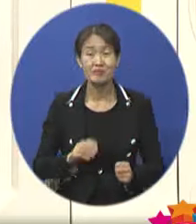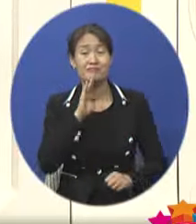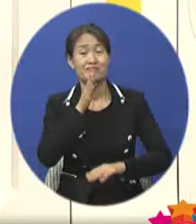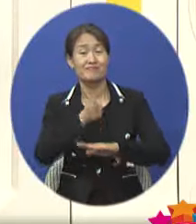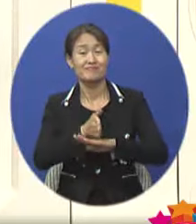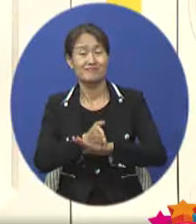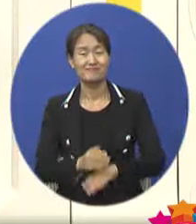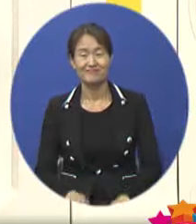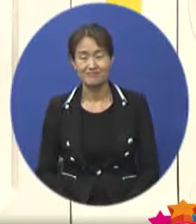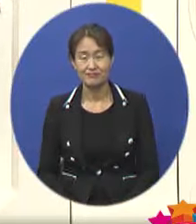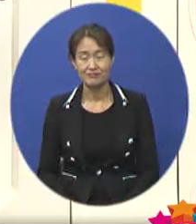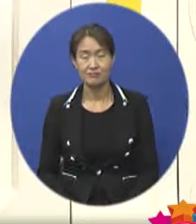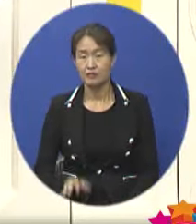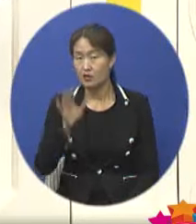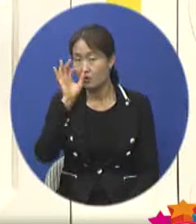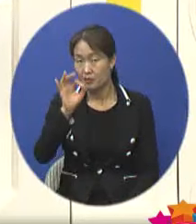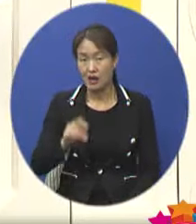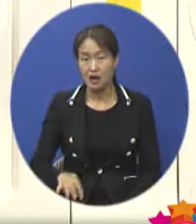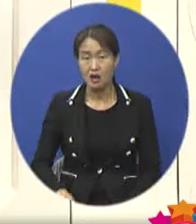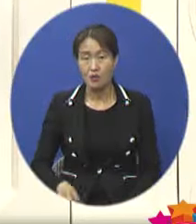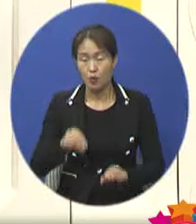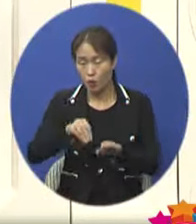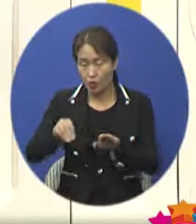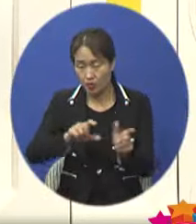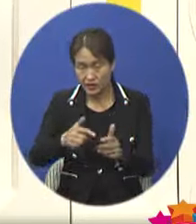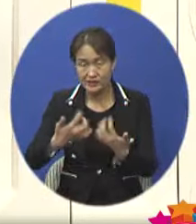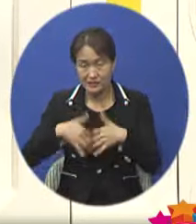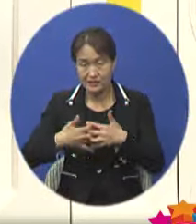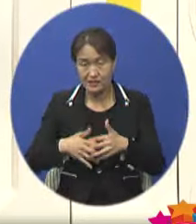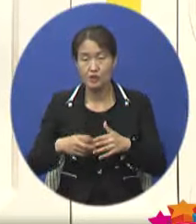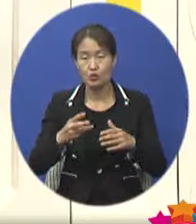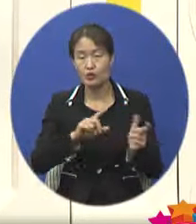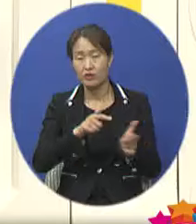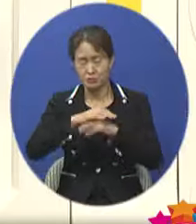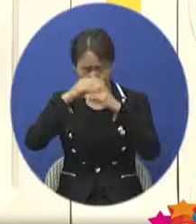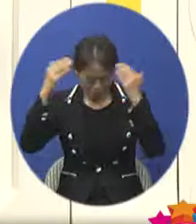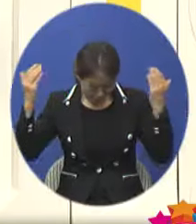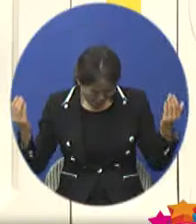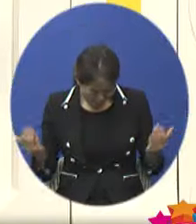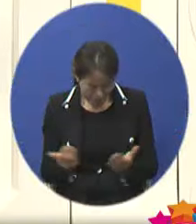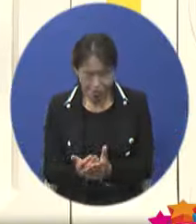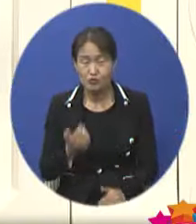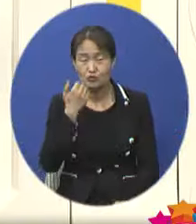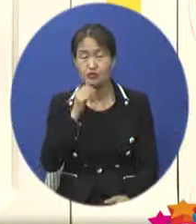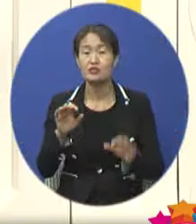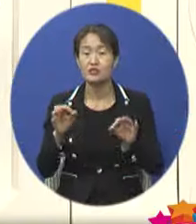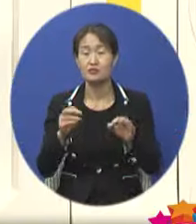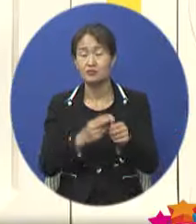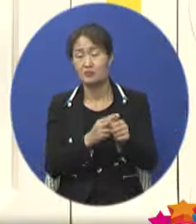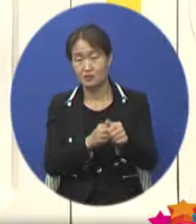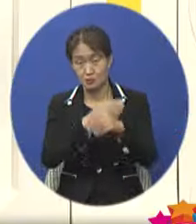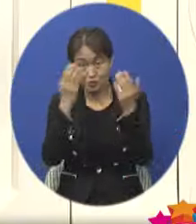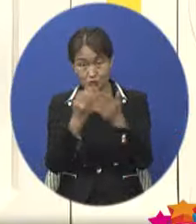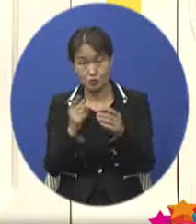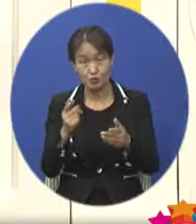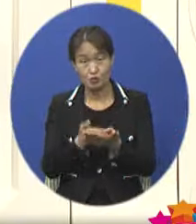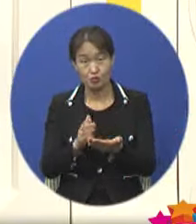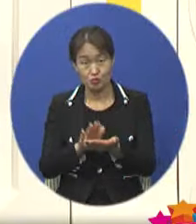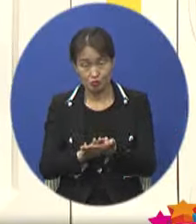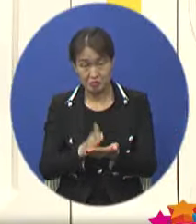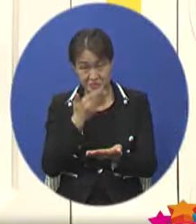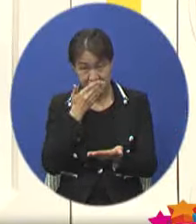감사합니다. 그러면 농기계는 모든 농기계는 우리 저 김 선생님께서 다 수리를 하실 줄